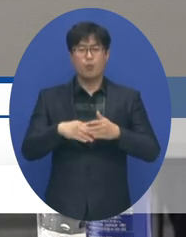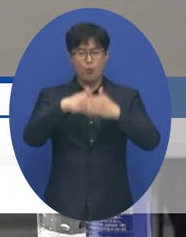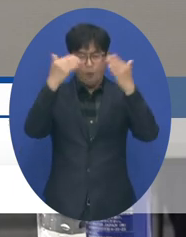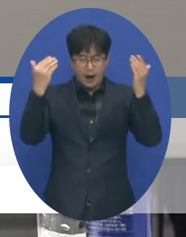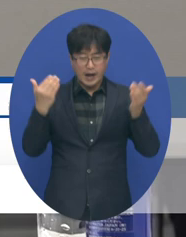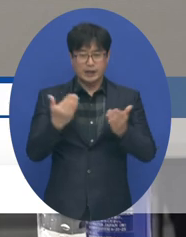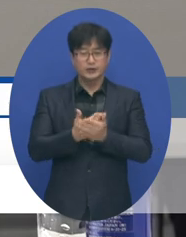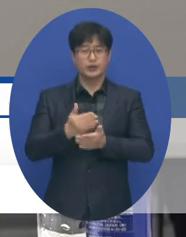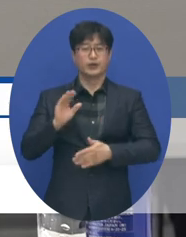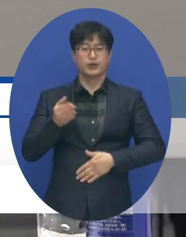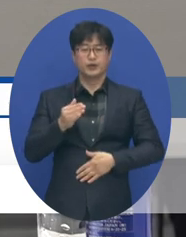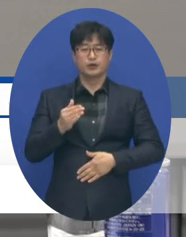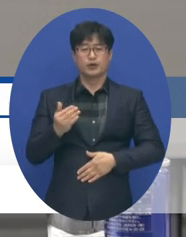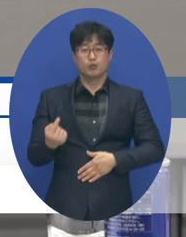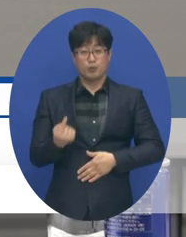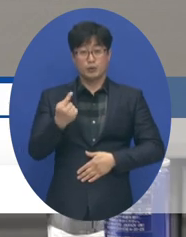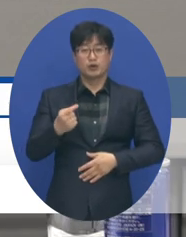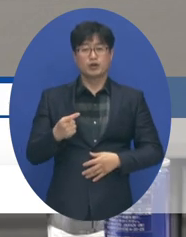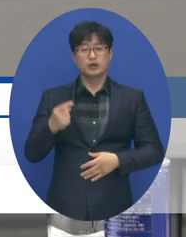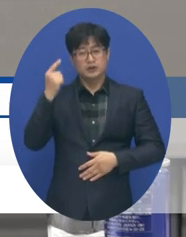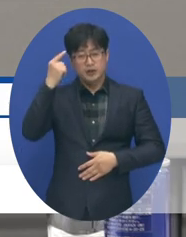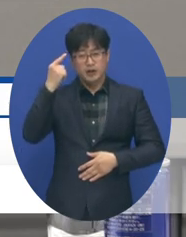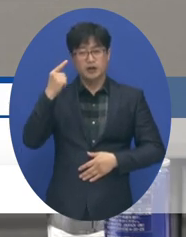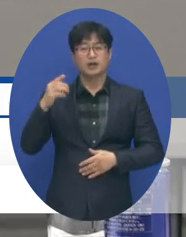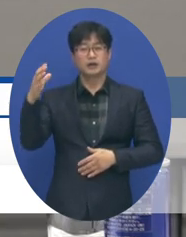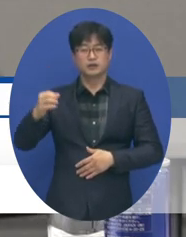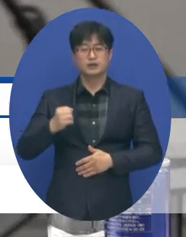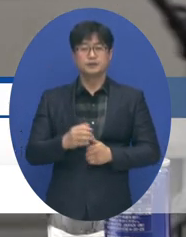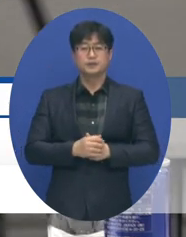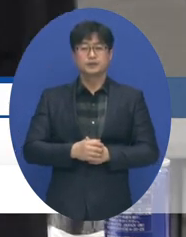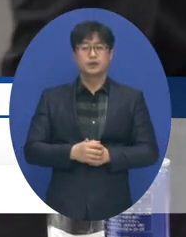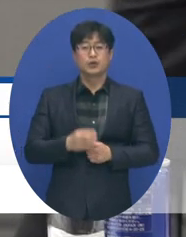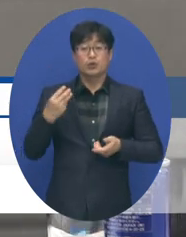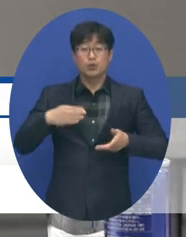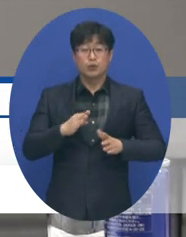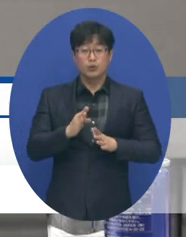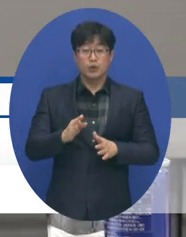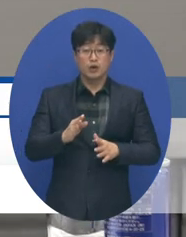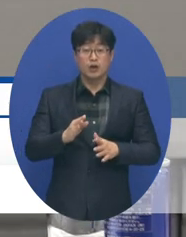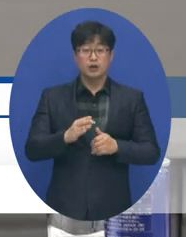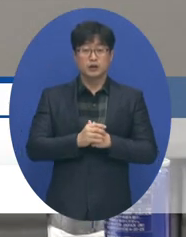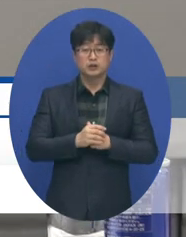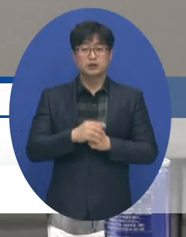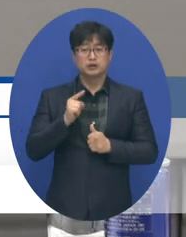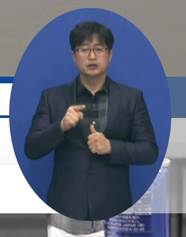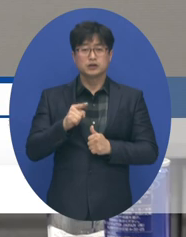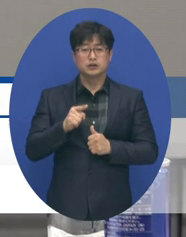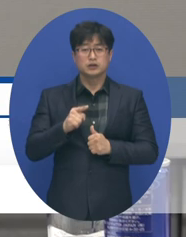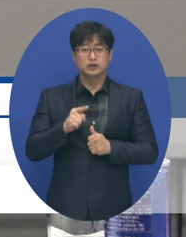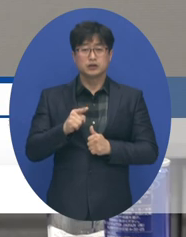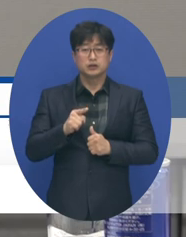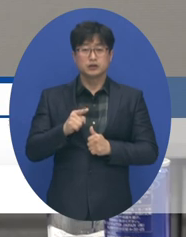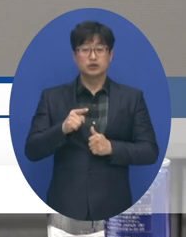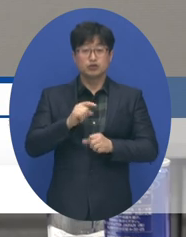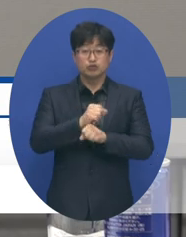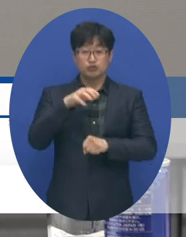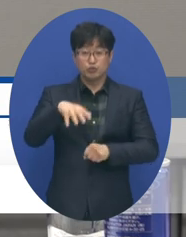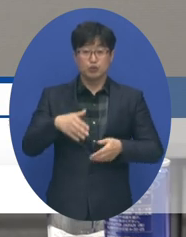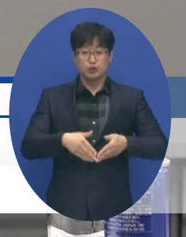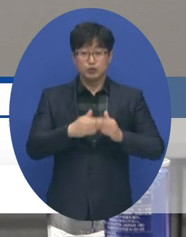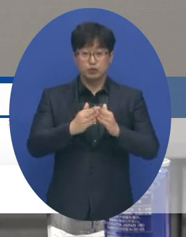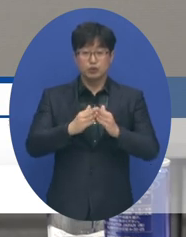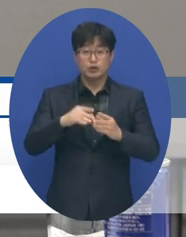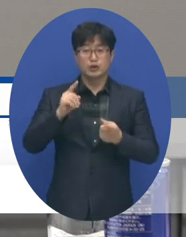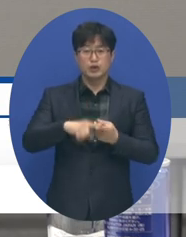미래에 대한 투자라는 생각에서 알박의 연구소가 이제 합류함으로써 이 반도체 메카로서의 경기도의